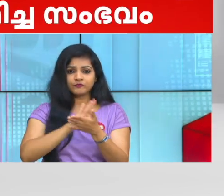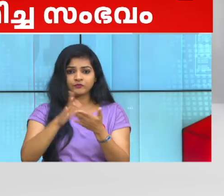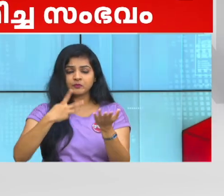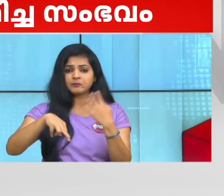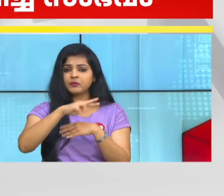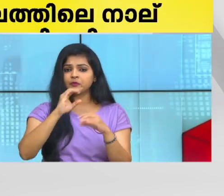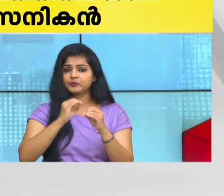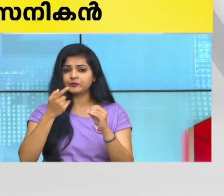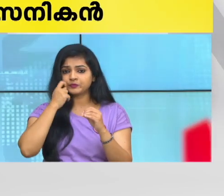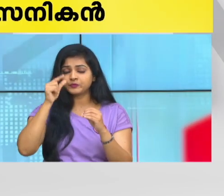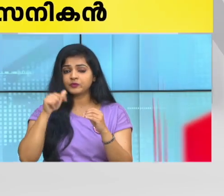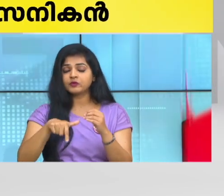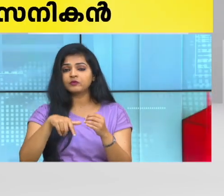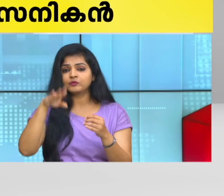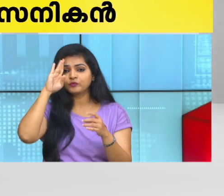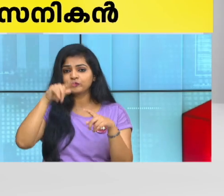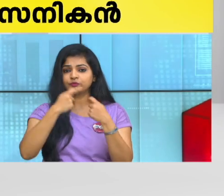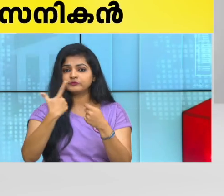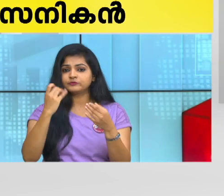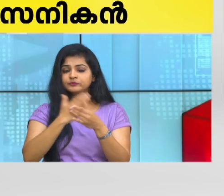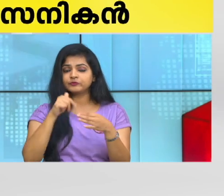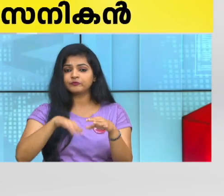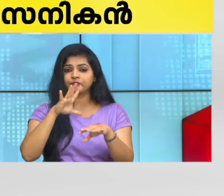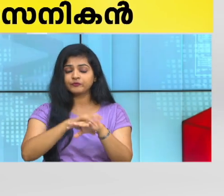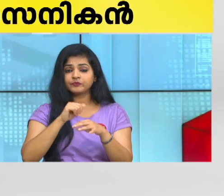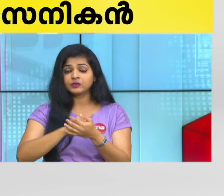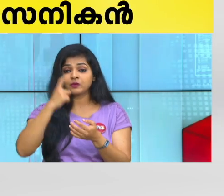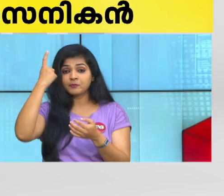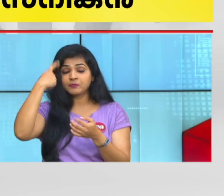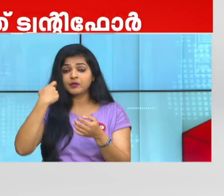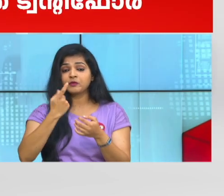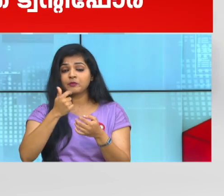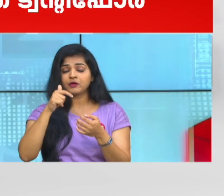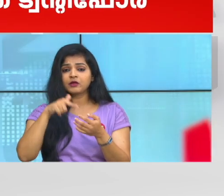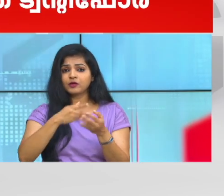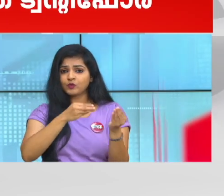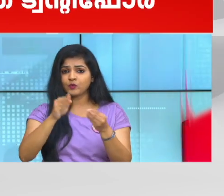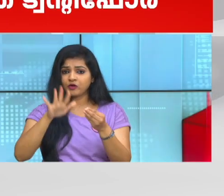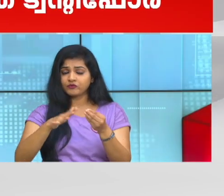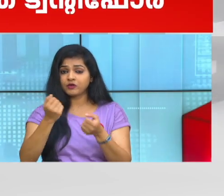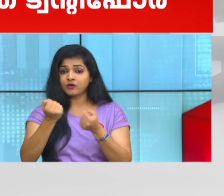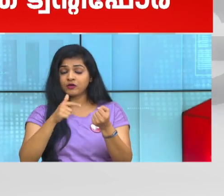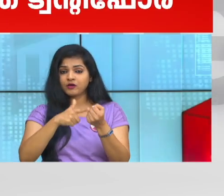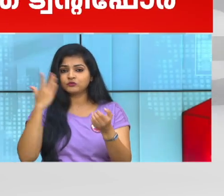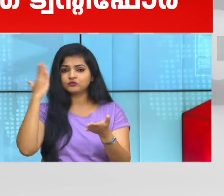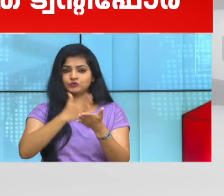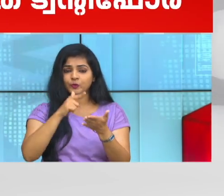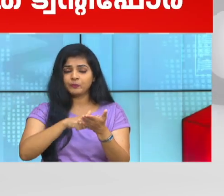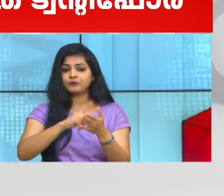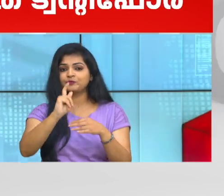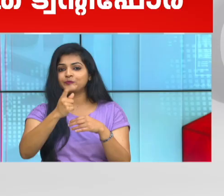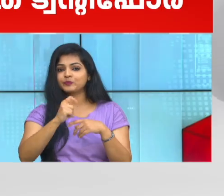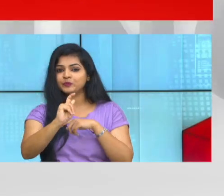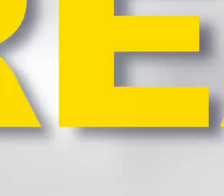കേസിൽ പ്രതിയാകുന്നത്. കുഴൽപ്പണം കടത്തുന്ന സംഘങ്ങളെ തടഞ്ഞു നിർത്തി ആക്രമിച്ച് പണം കവർന്നാൽ വലിയ തുക കിട്ടുമെന്നതിനാലാണ് ഇവരോടൊപ്പം ഈ